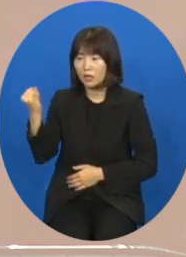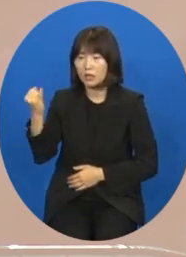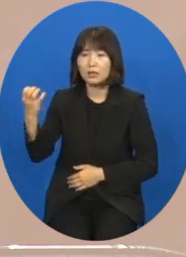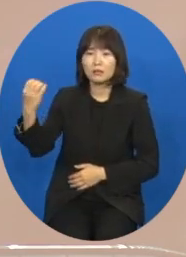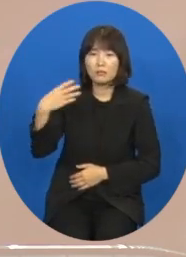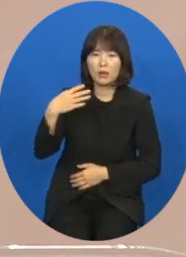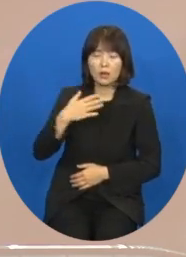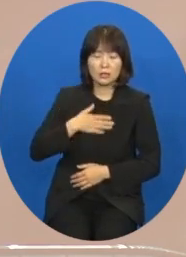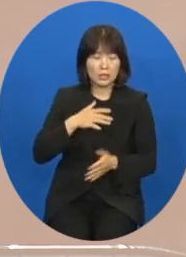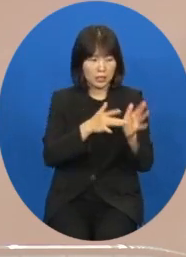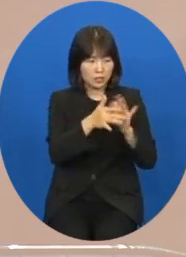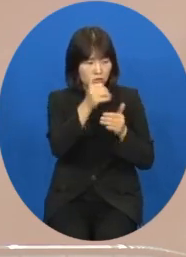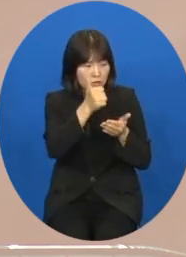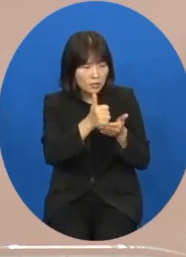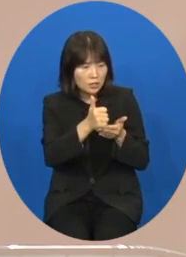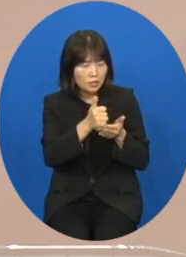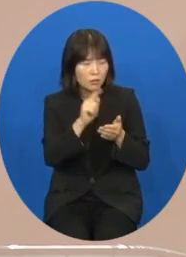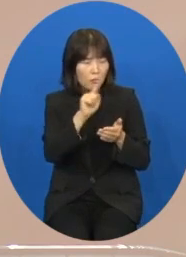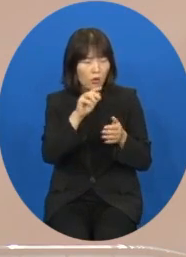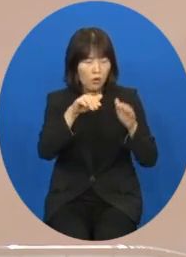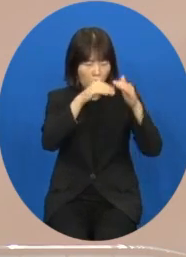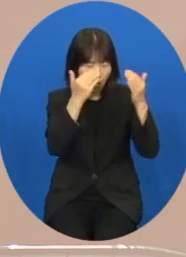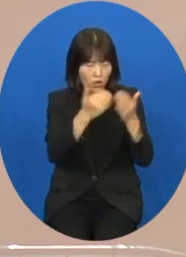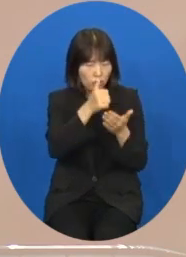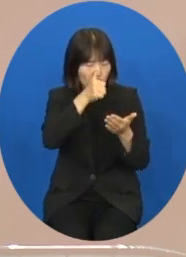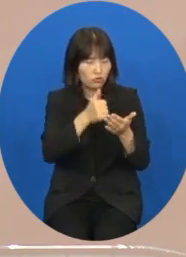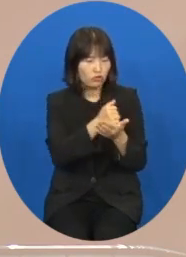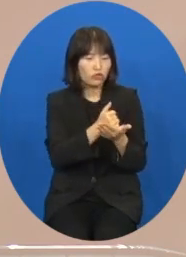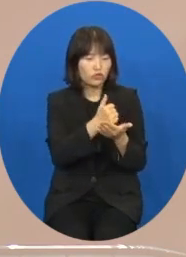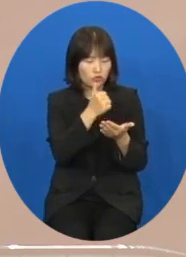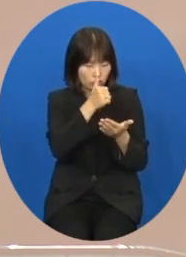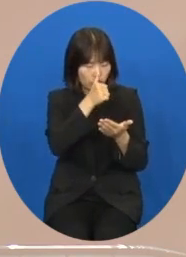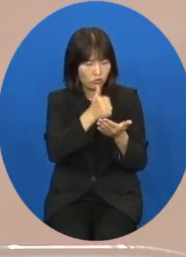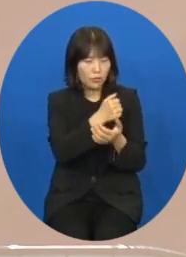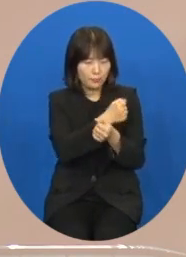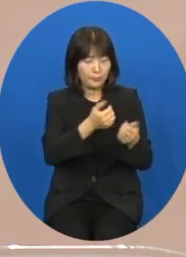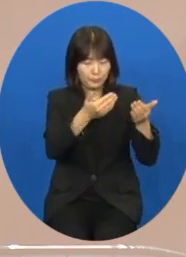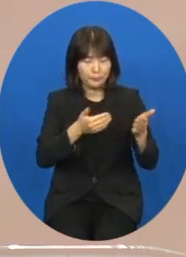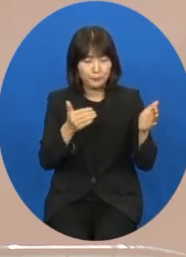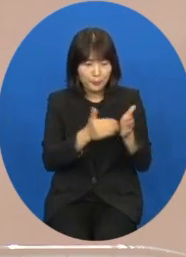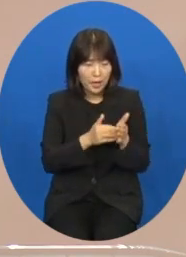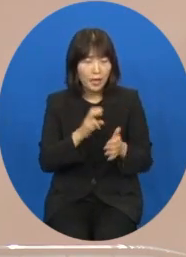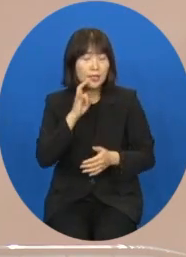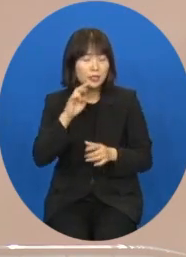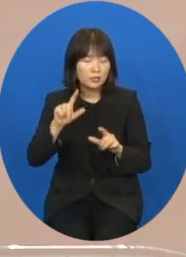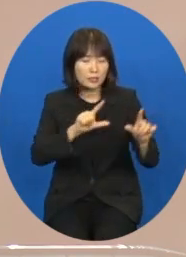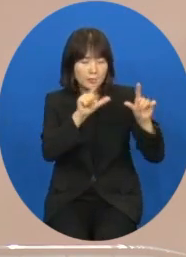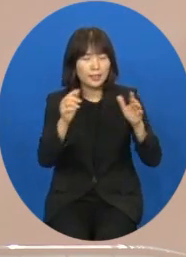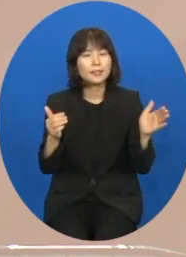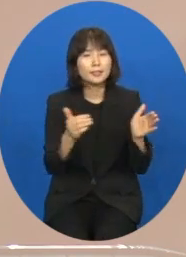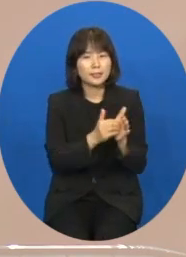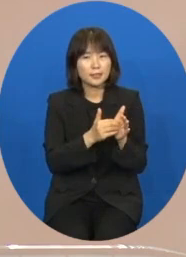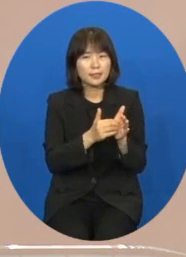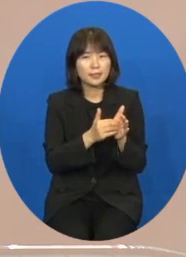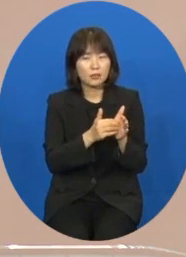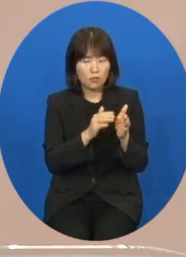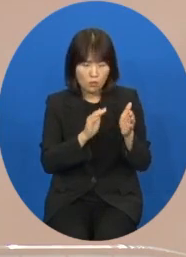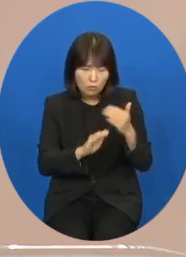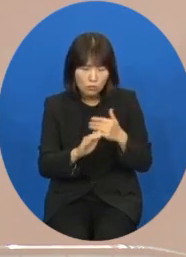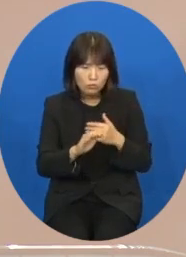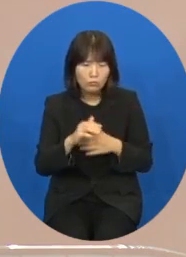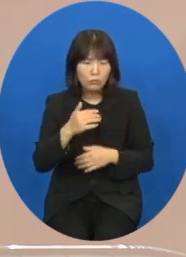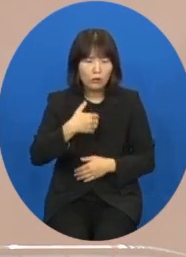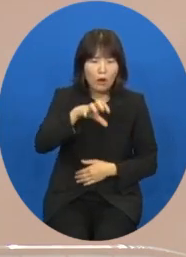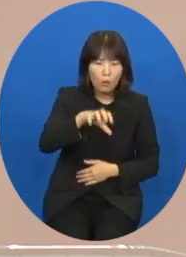제가 예수님으로부터 모든 죄 사함받고 창녀 생활을 청산했었지요. 그런데 갈 데도